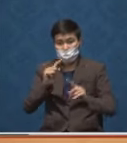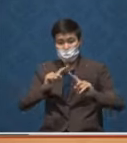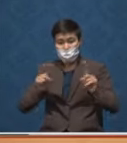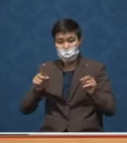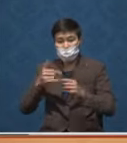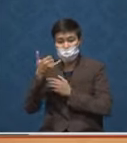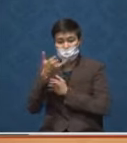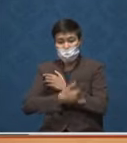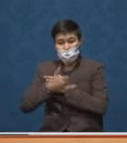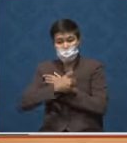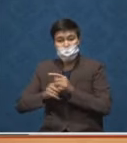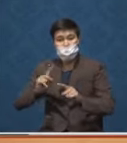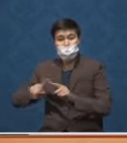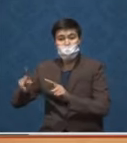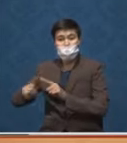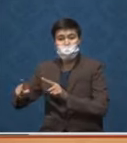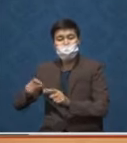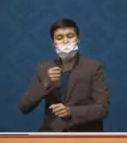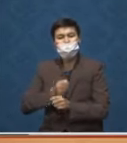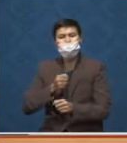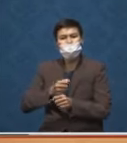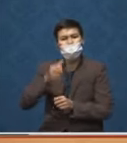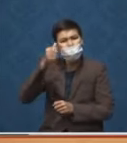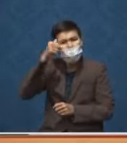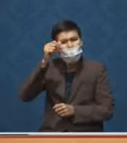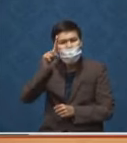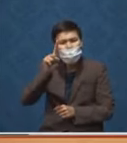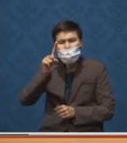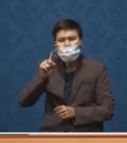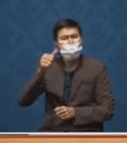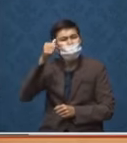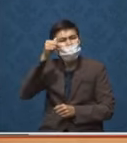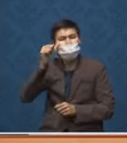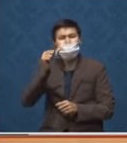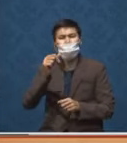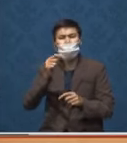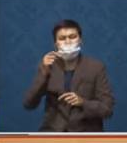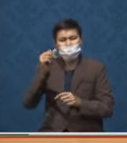ศอื่นๆเนี่ยทำงานเพียงแค่1วันหรือไม่ถึง1วันเท่านั้นนะคะ